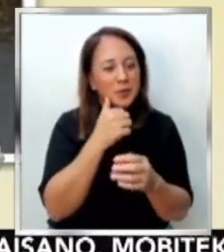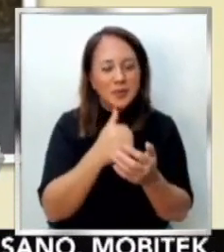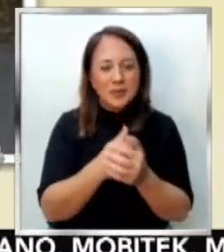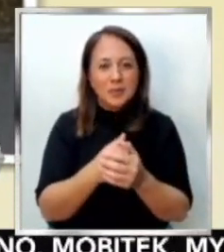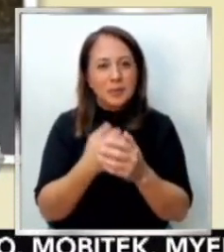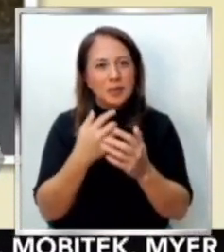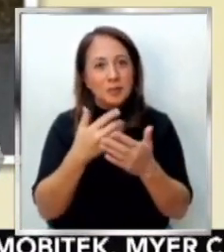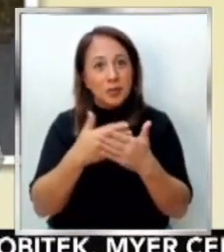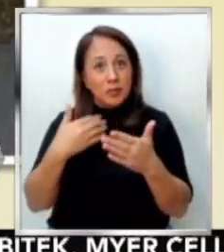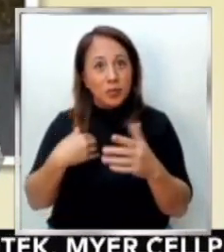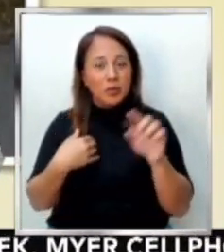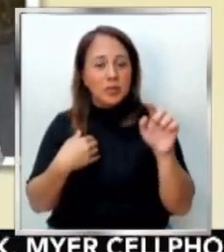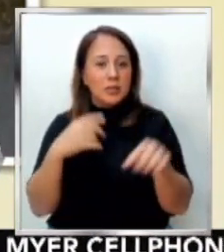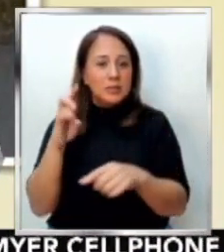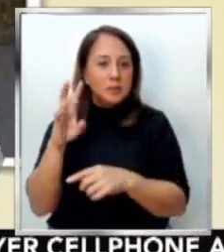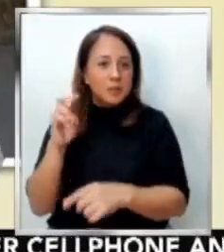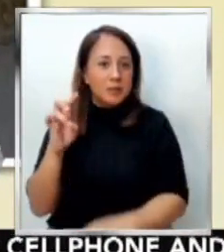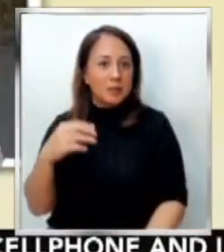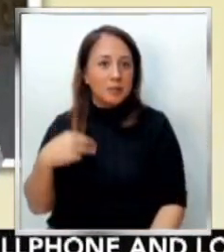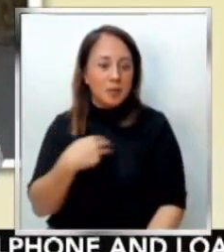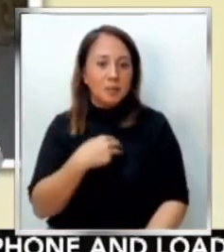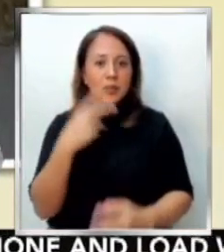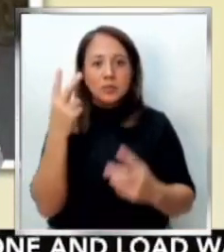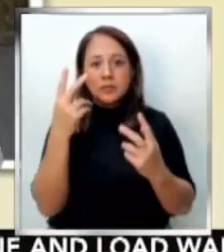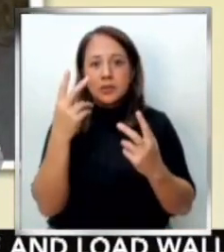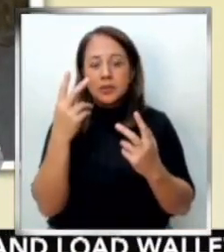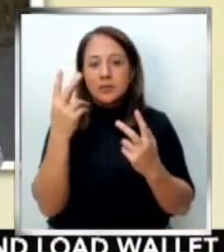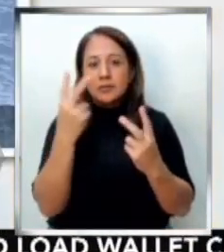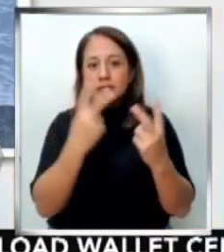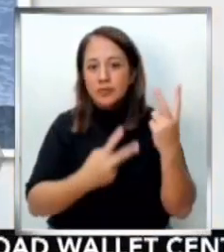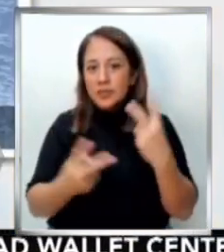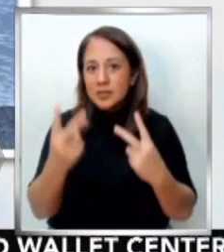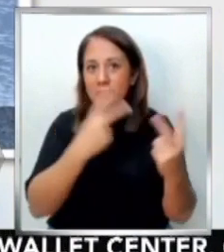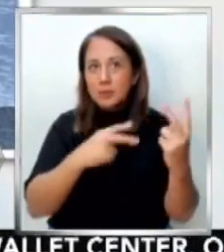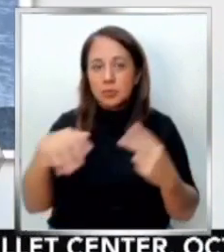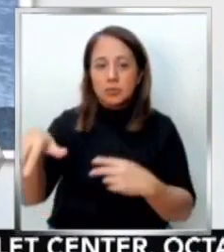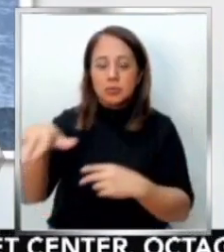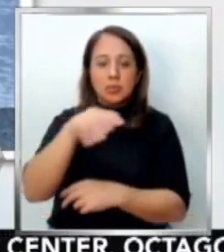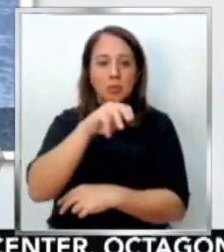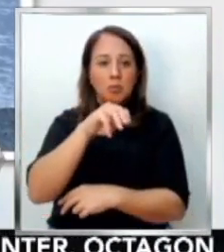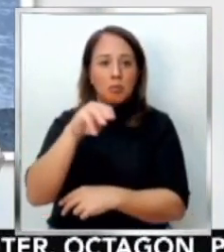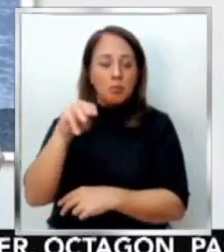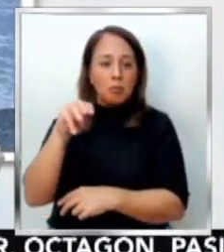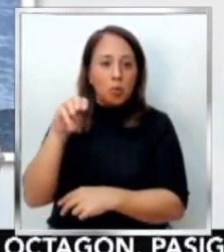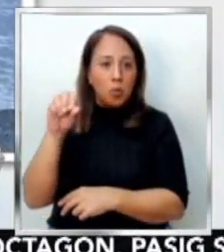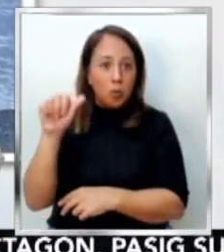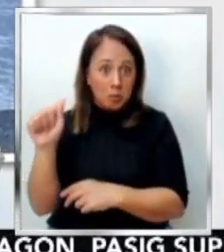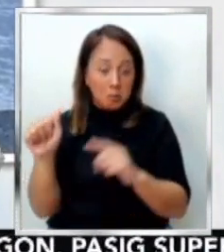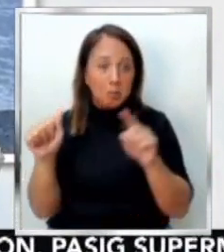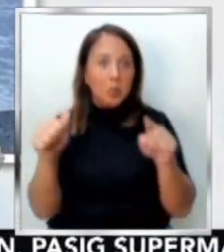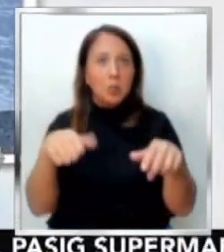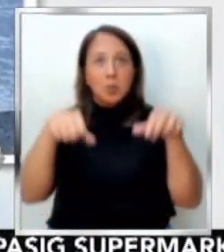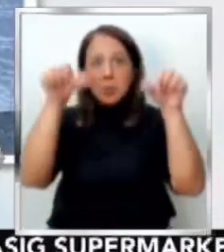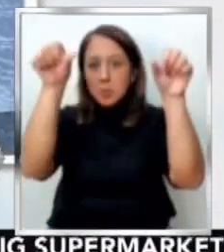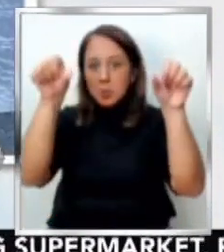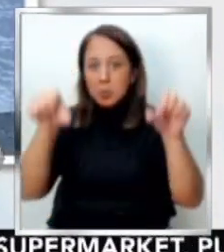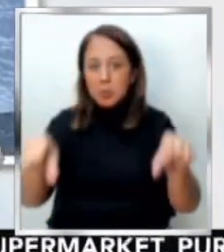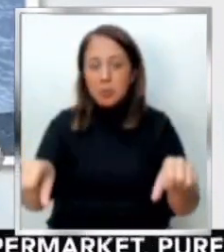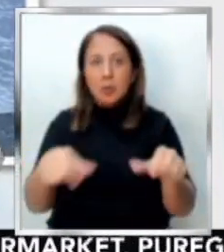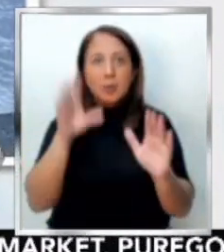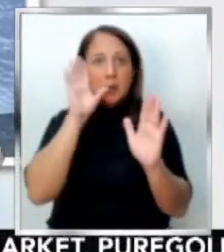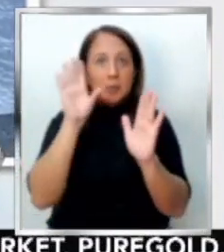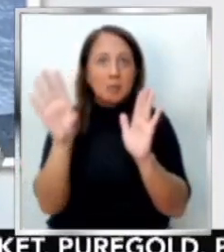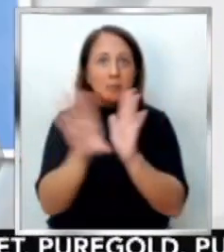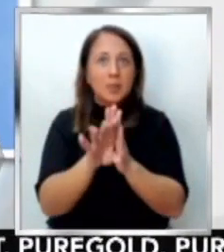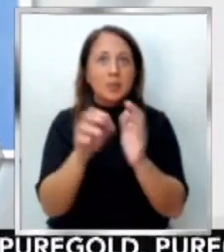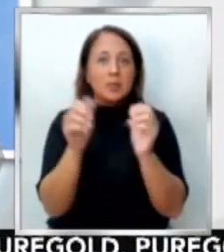ilang 17 members na namasyal sa paligid ng Mall of Asia. Si Menyu nag-post pa sa Instagram ng ilang litrato na kuha sa